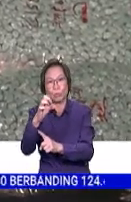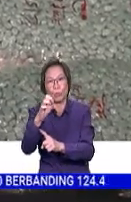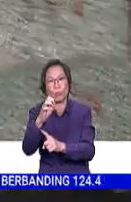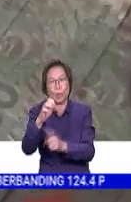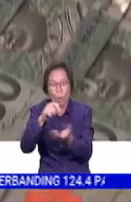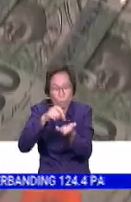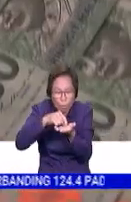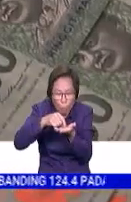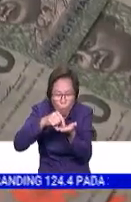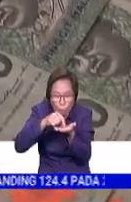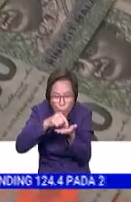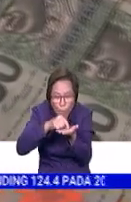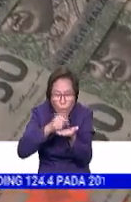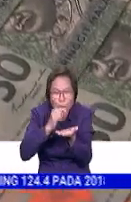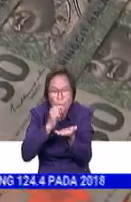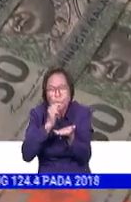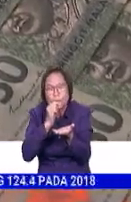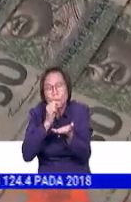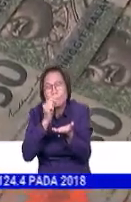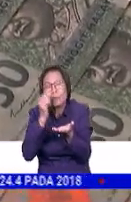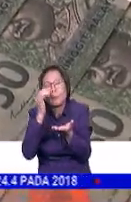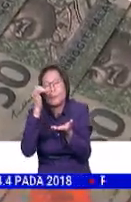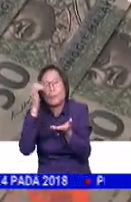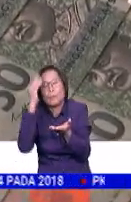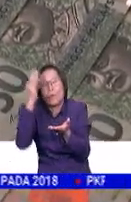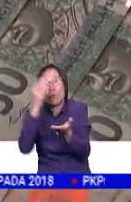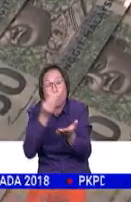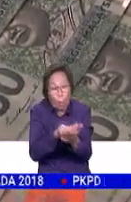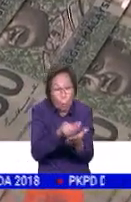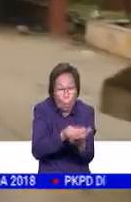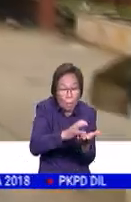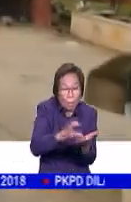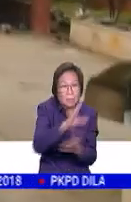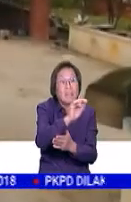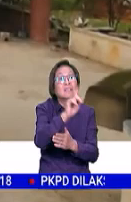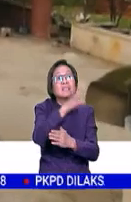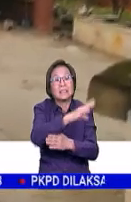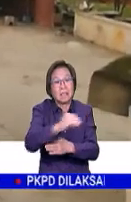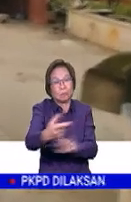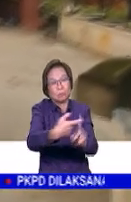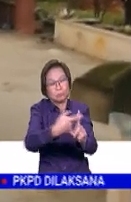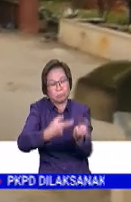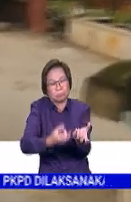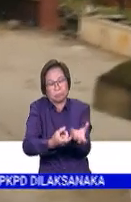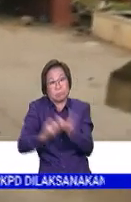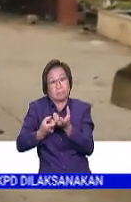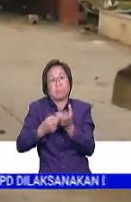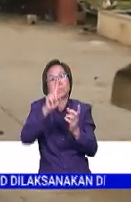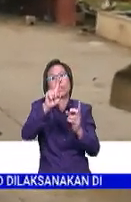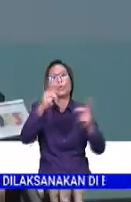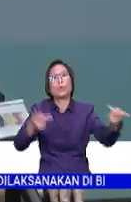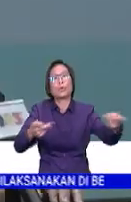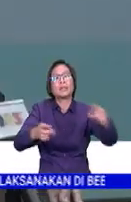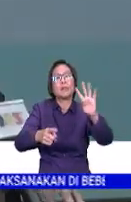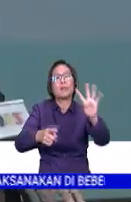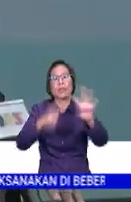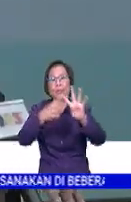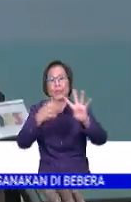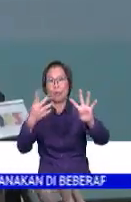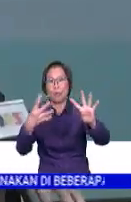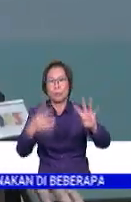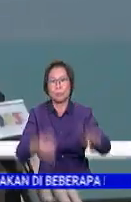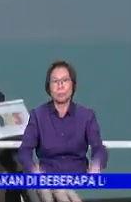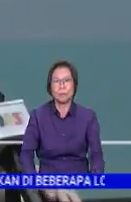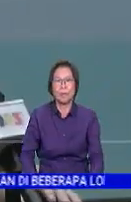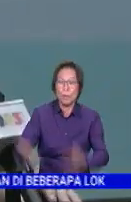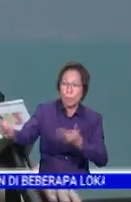47,600 biji pil ekstasi, wang tunai serta sebuah kenderaan pacuan empat roda yang disita. Mereka sebagai transporter,